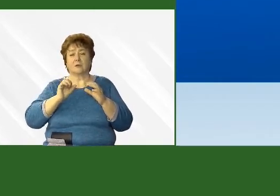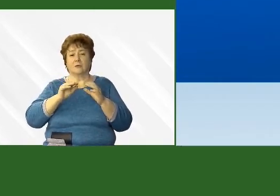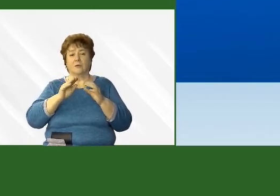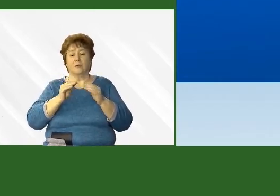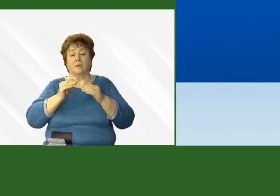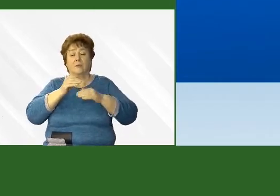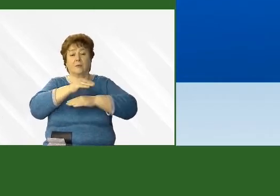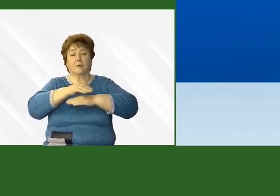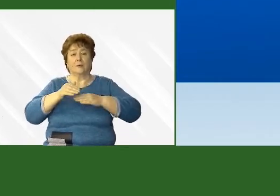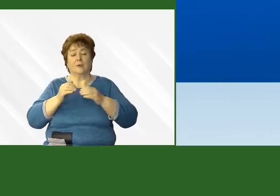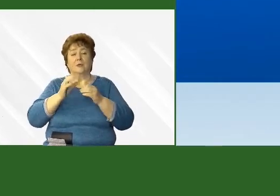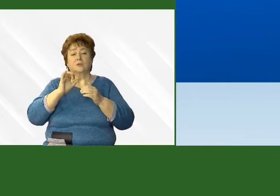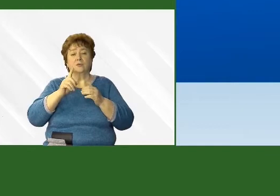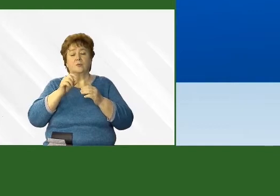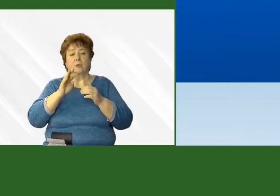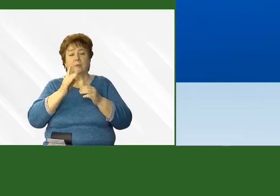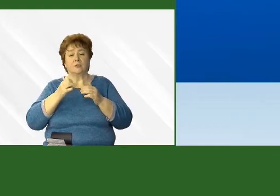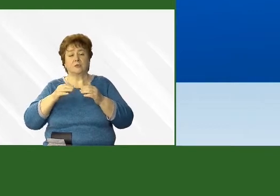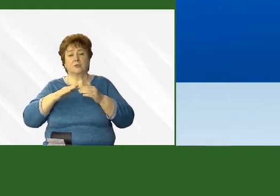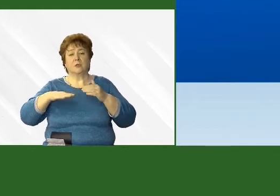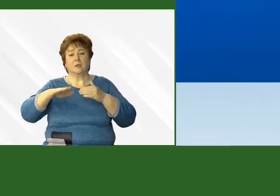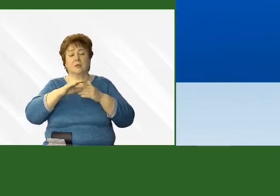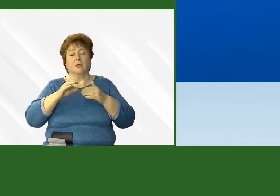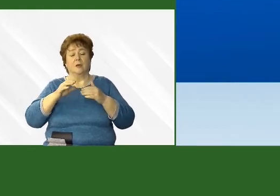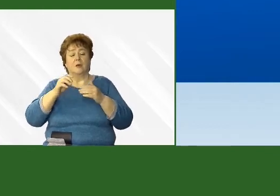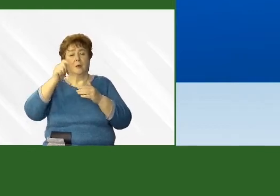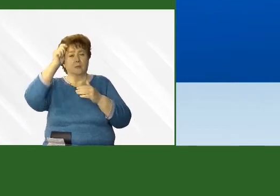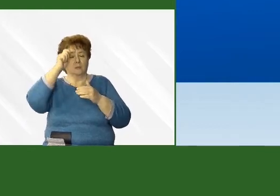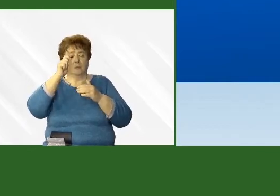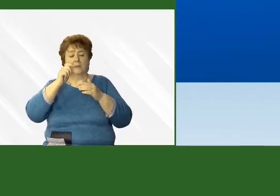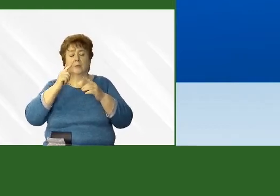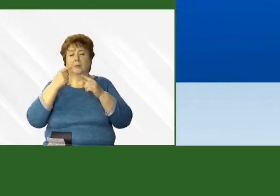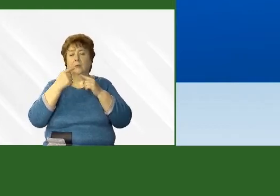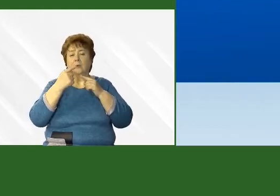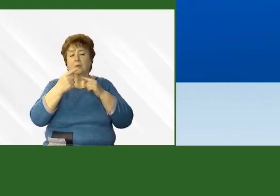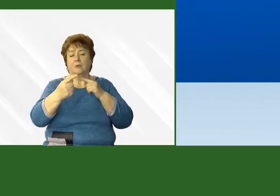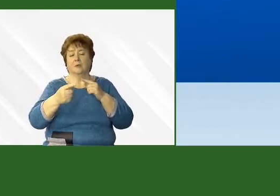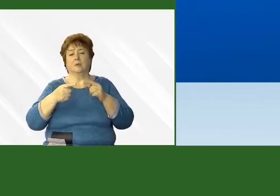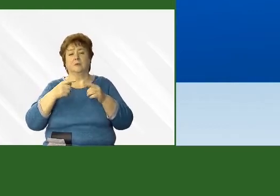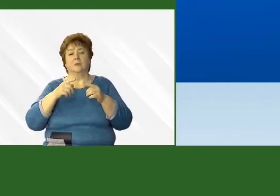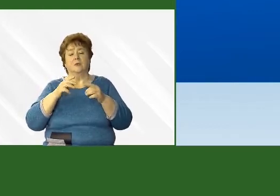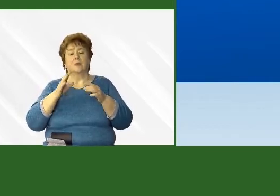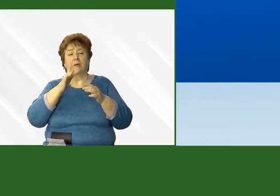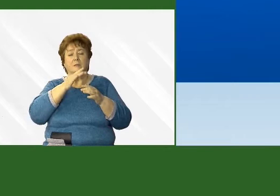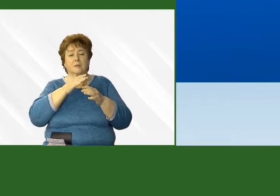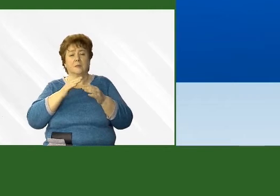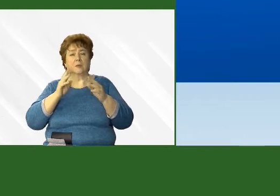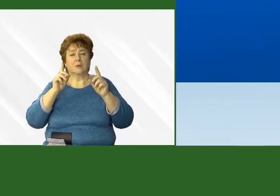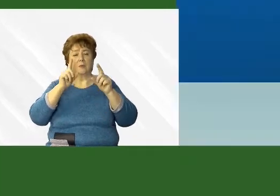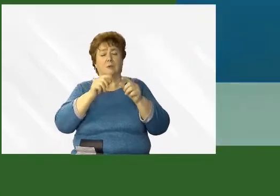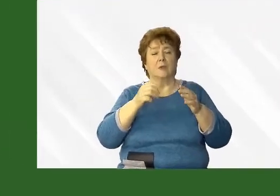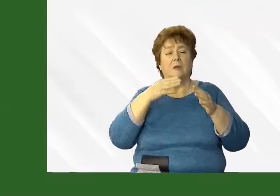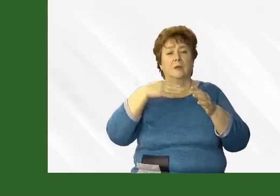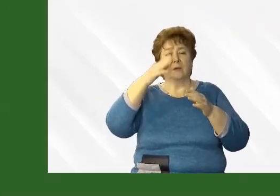пределы субтропической зоны, тогда как самцы совершают длительные сезонные миграции, летом